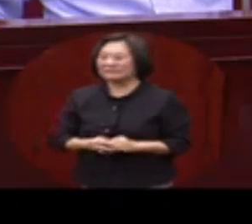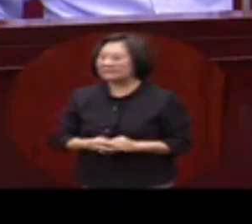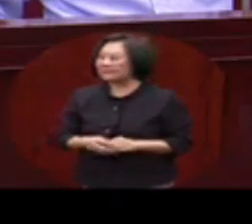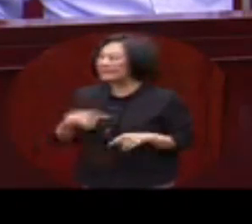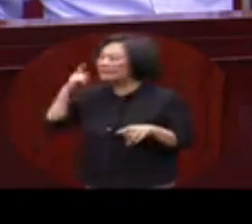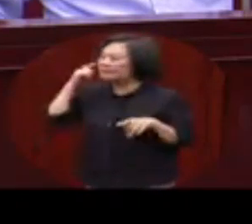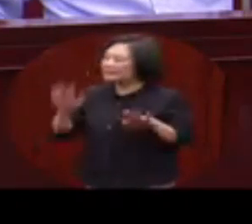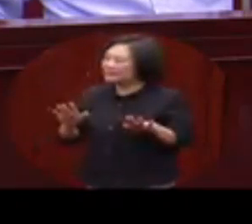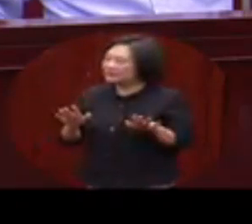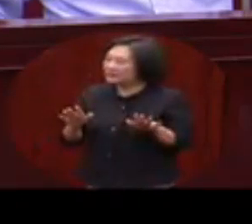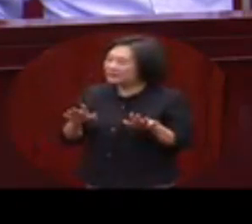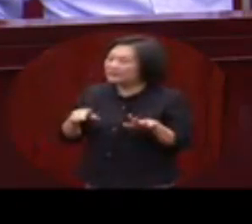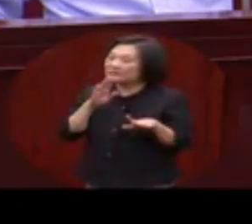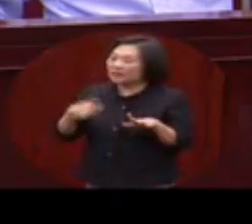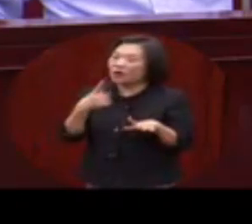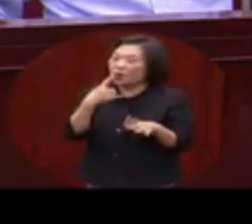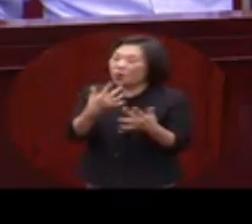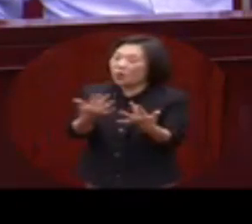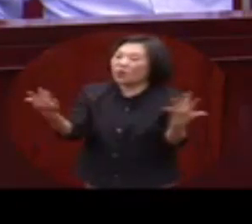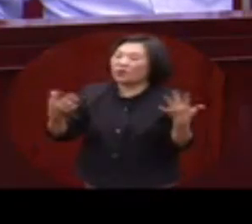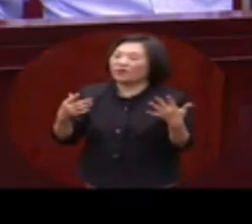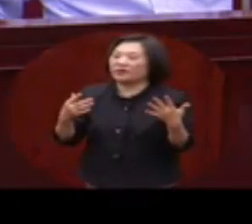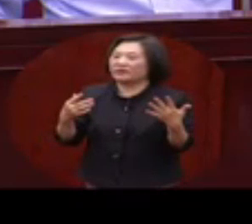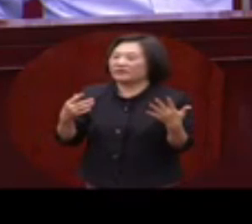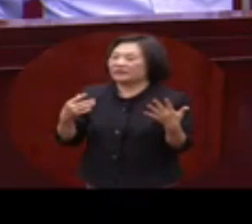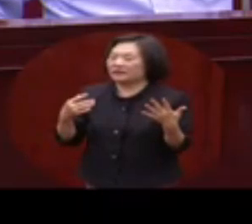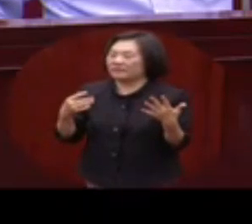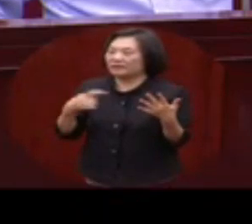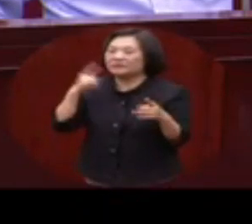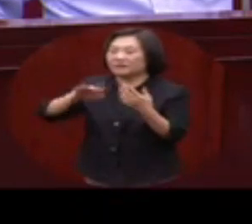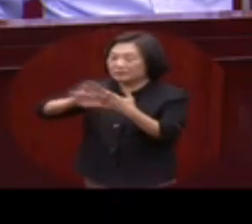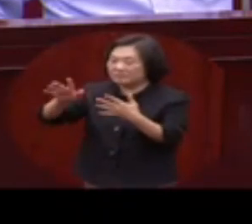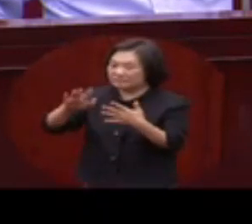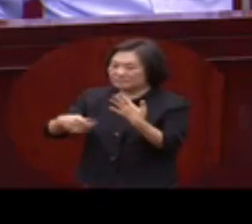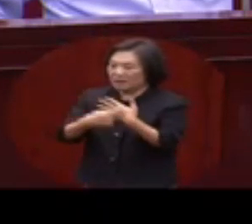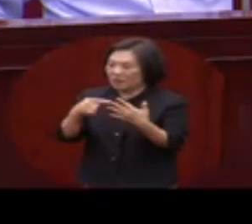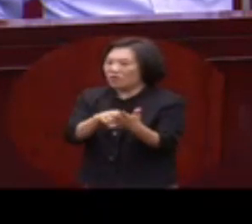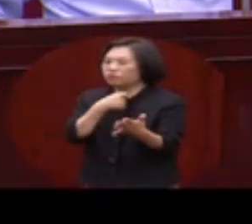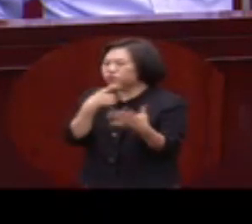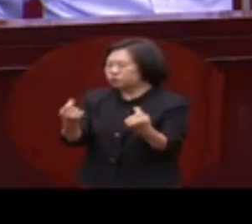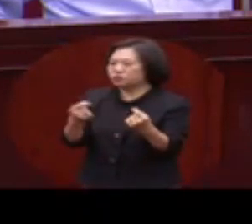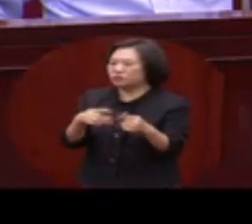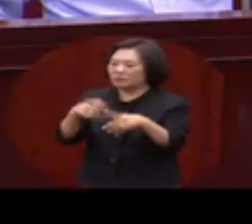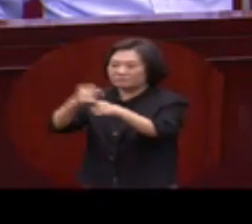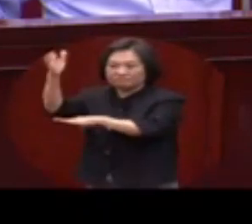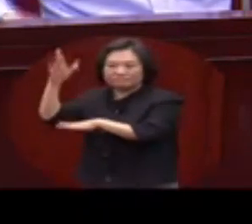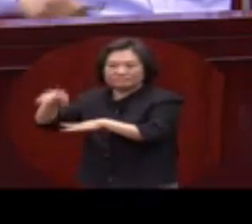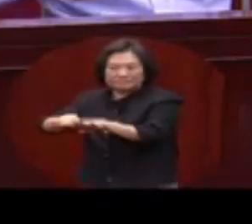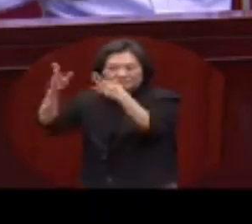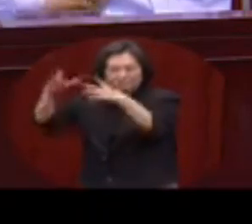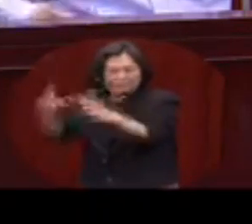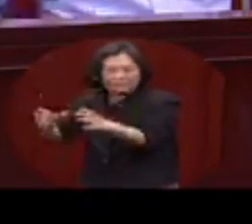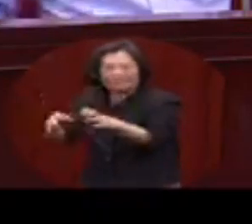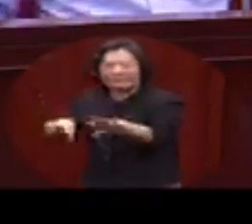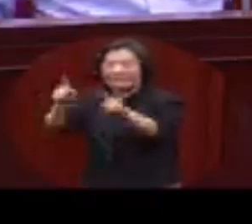的，且战且走。到底台湾要发展循环经济哈，有时候有一个口号，由内由外由公而私哈，是不是由公家机关首先来